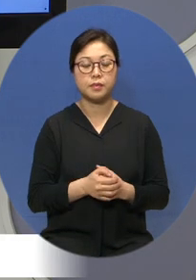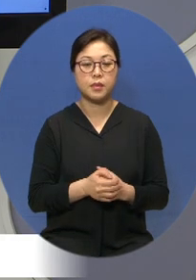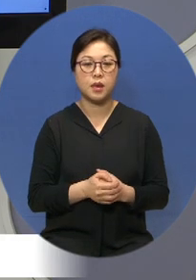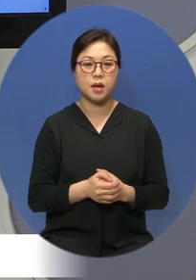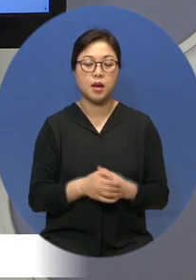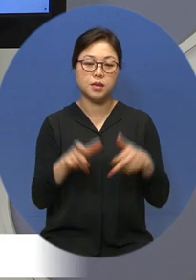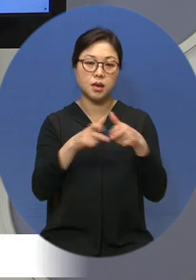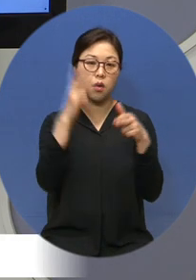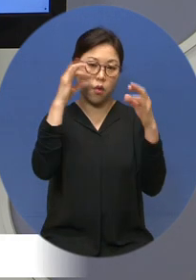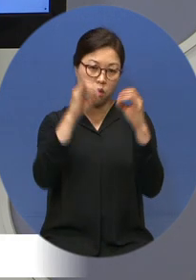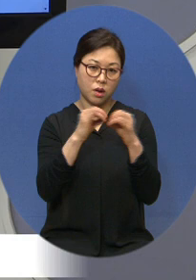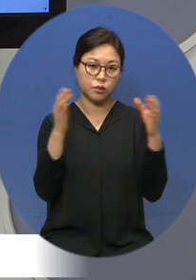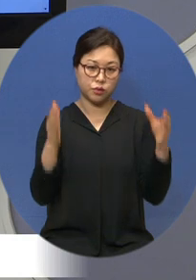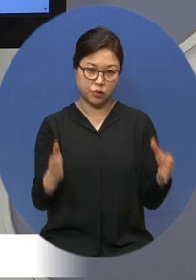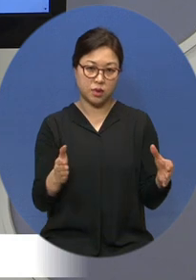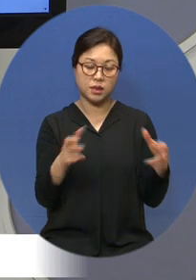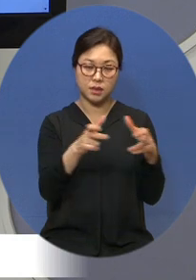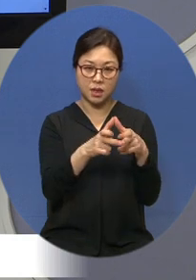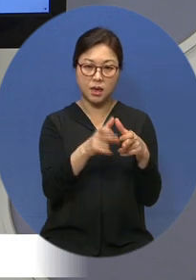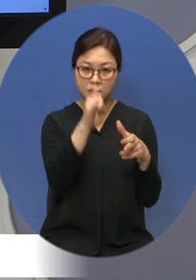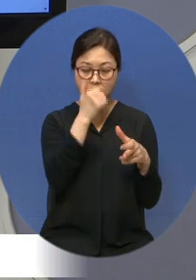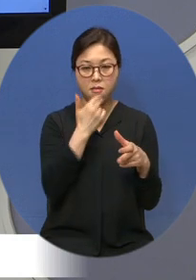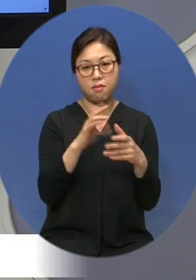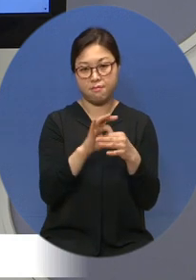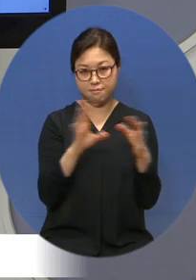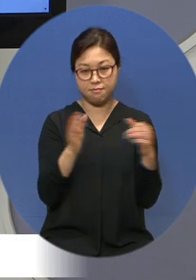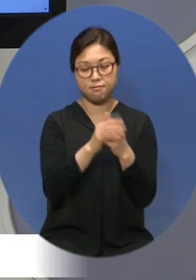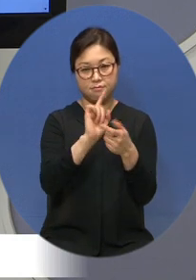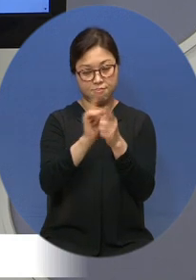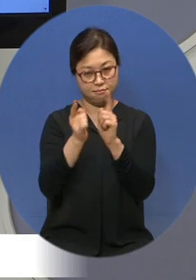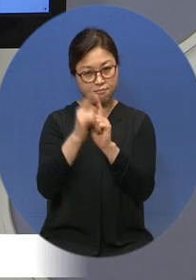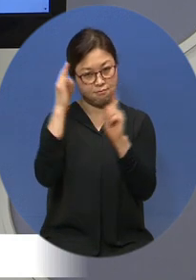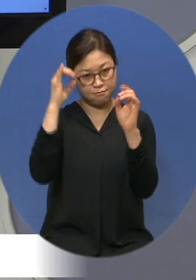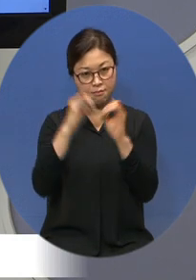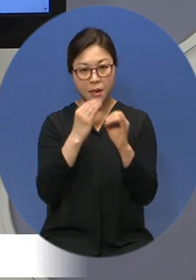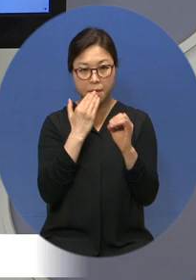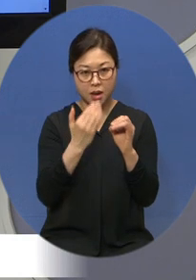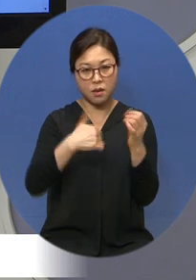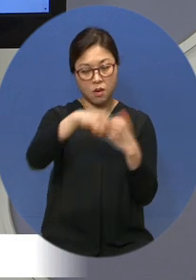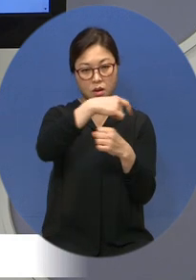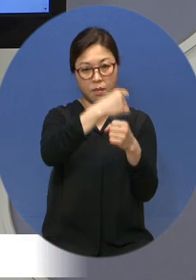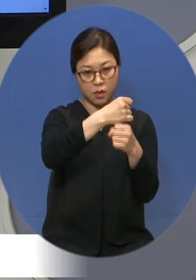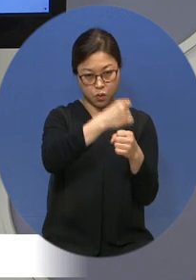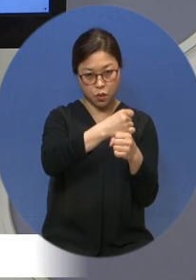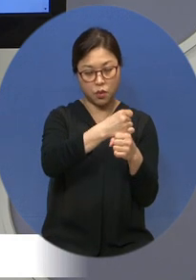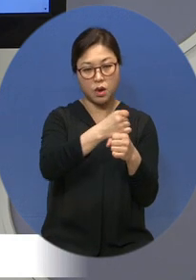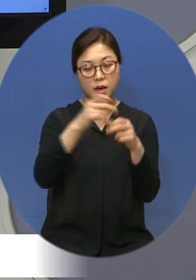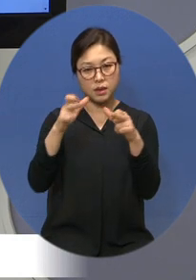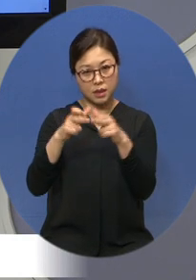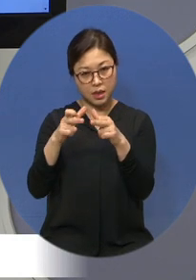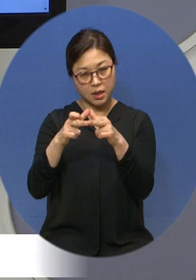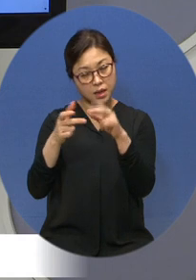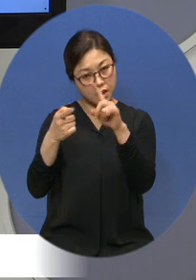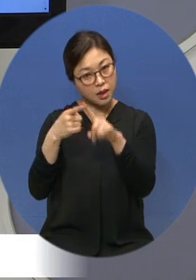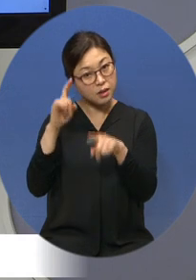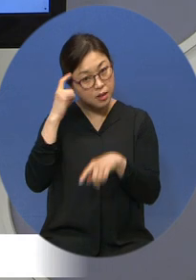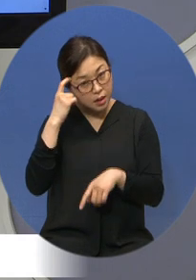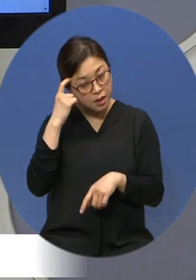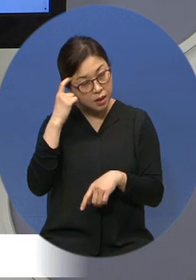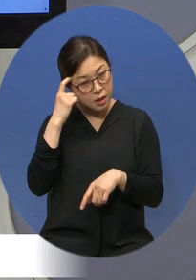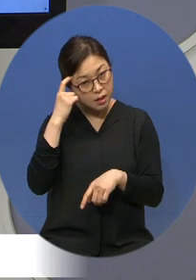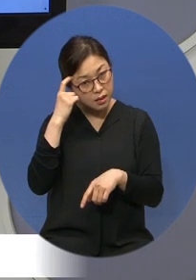이번 장애 공감 주관은 장애 유무를 떠나 서로가 공감할 수 있는 환경을 조성하고 장애 이식에 대한